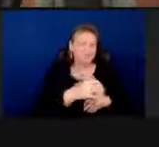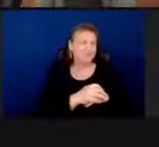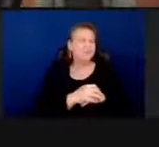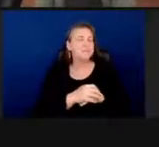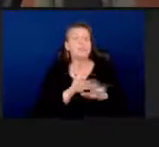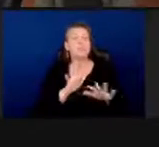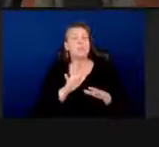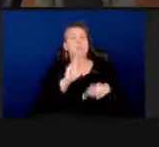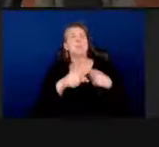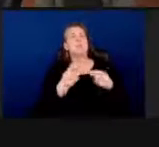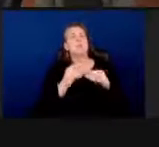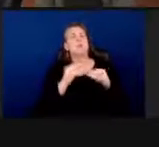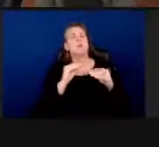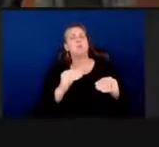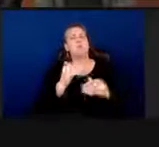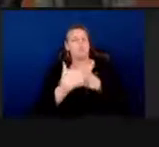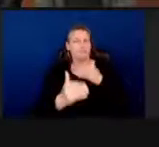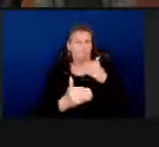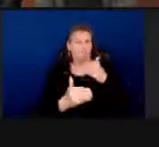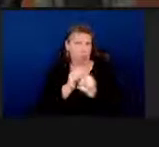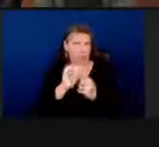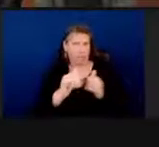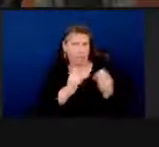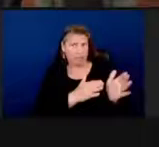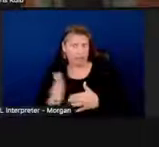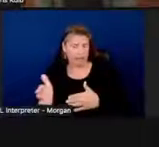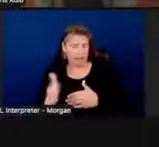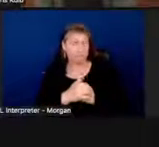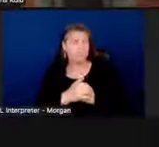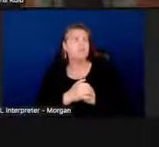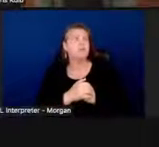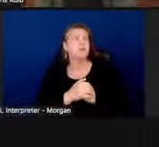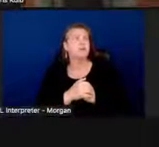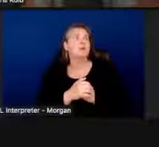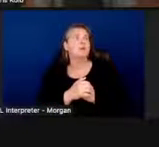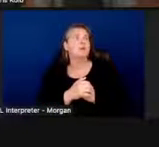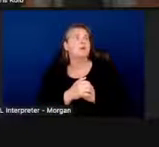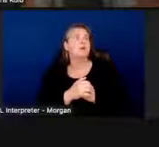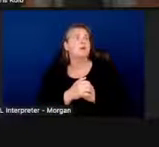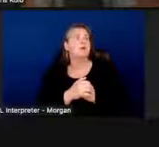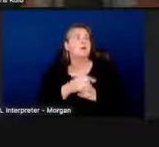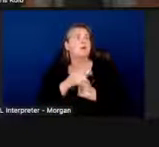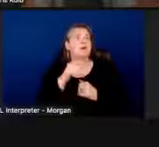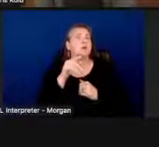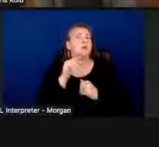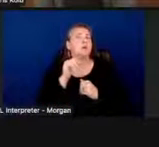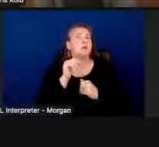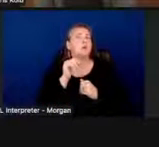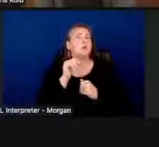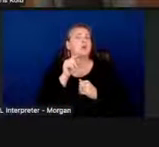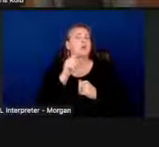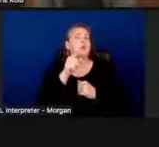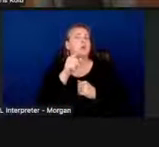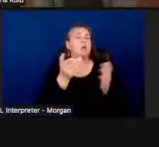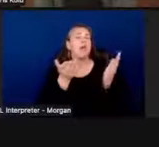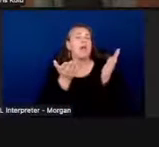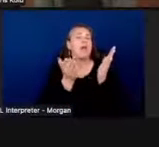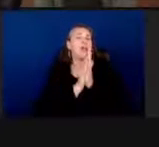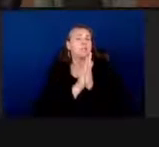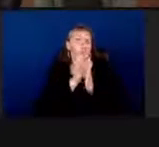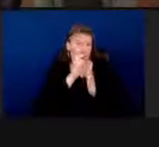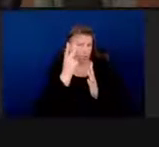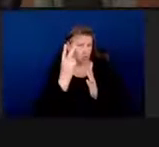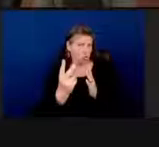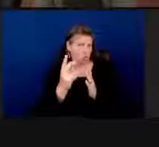عندما نتحدث عن التقدم بهذه الخطة والمضي قدما في هذه الخطة، أنتم قد طلبتم